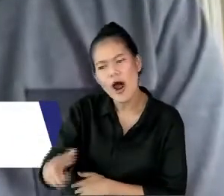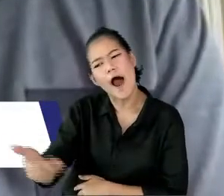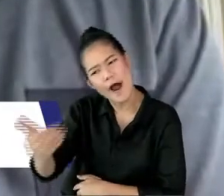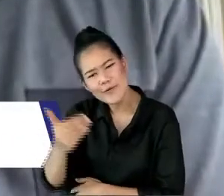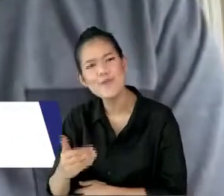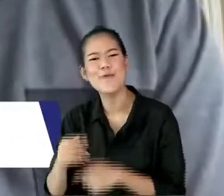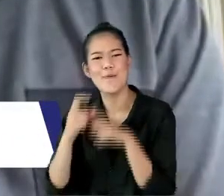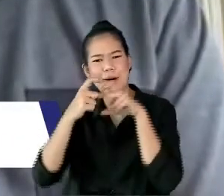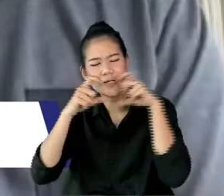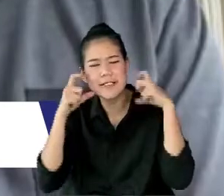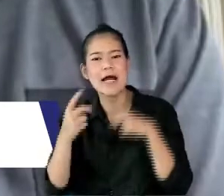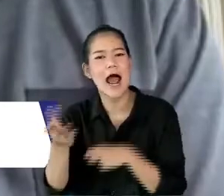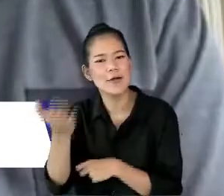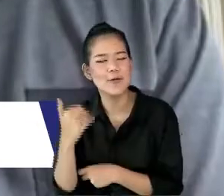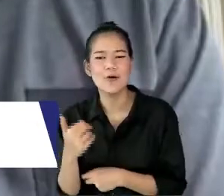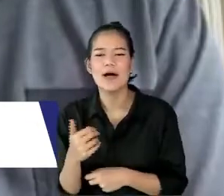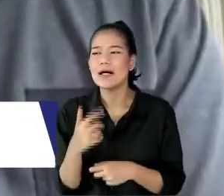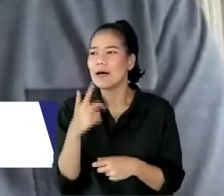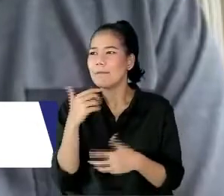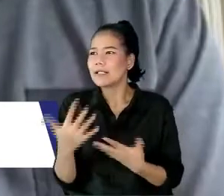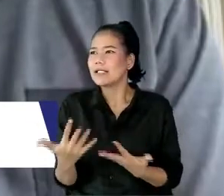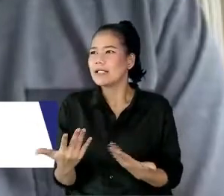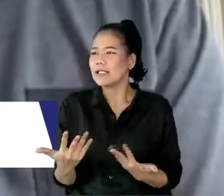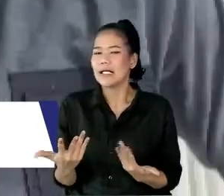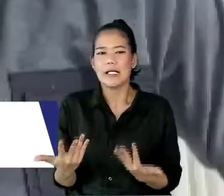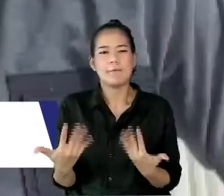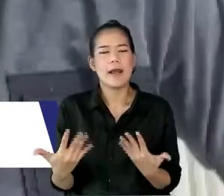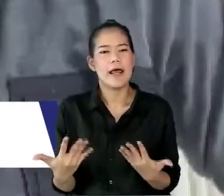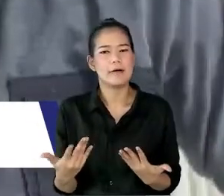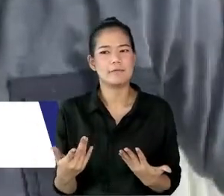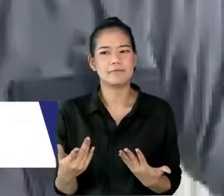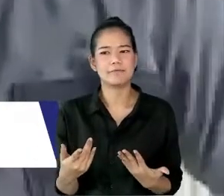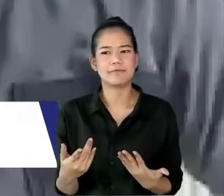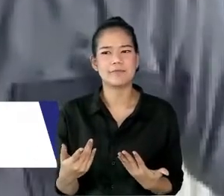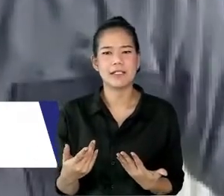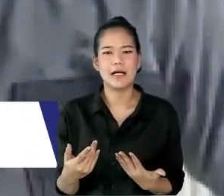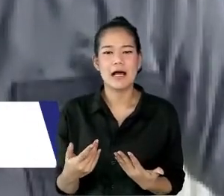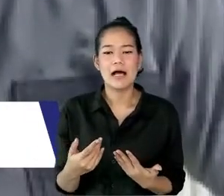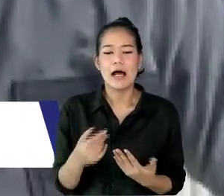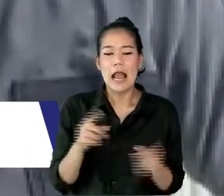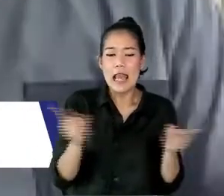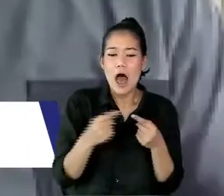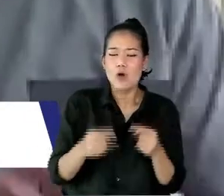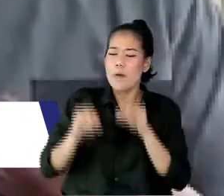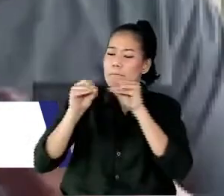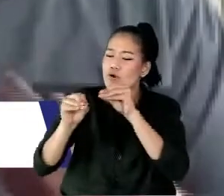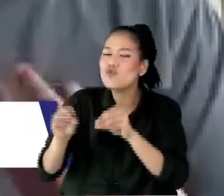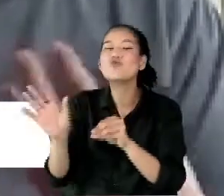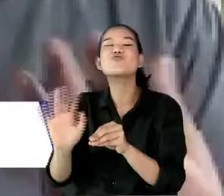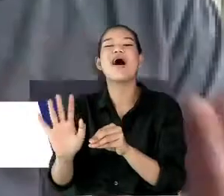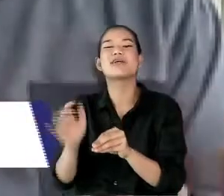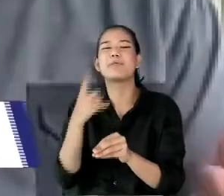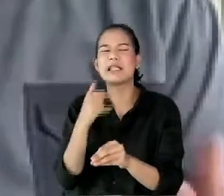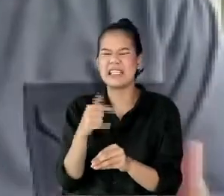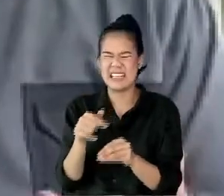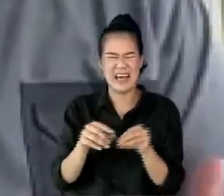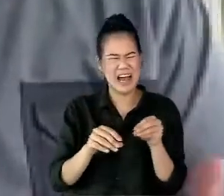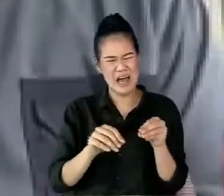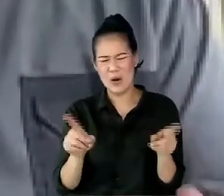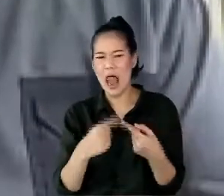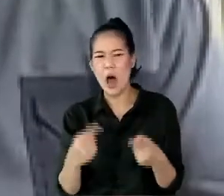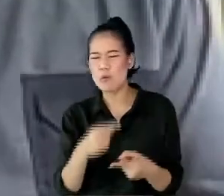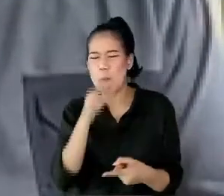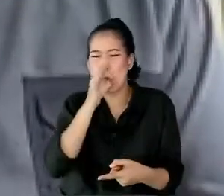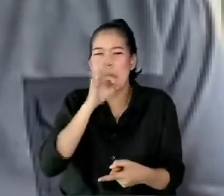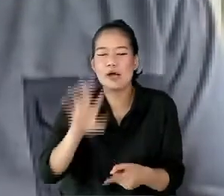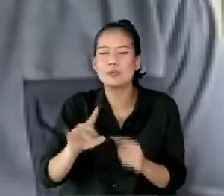orang untuk gimana ya supaya ini menggurui. Ya menggurui sama gak kelihatan palsu gitu kata-katanya,